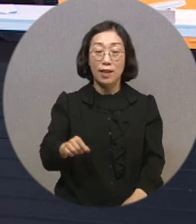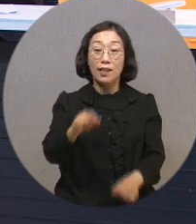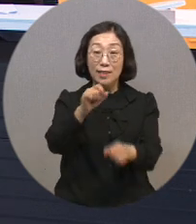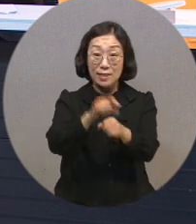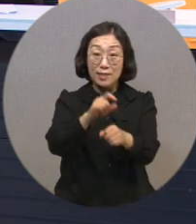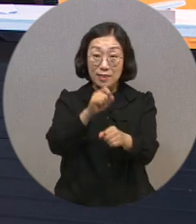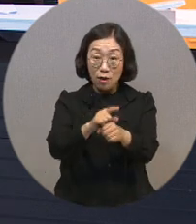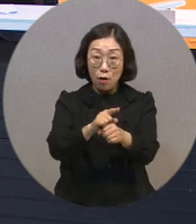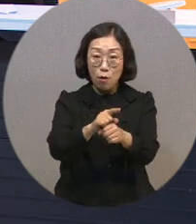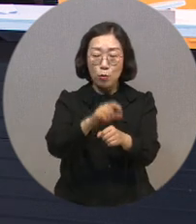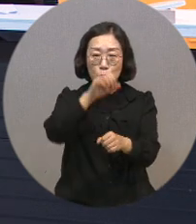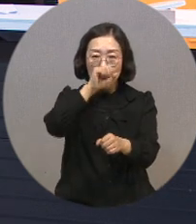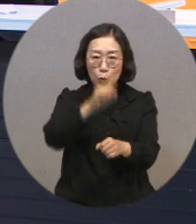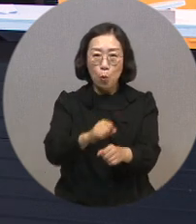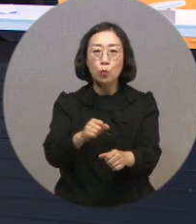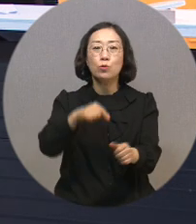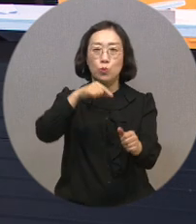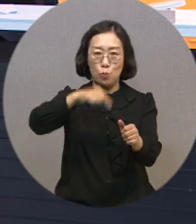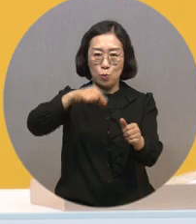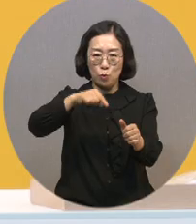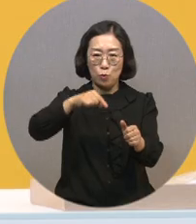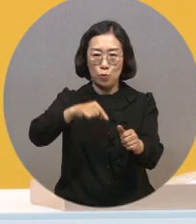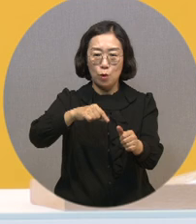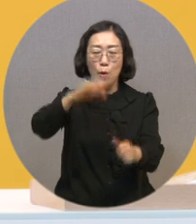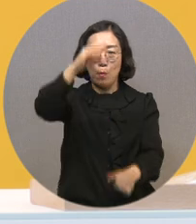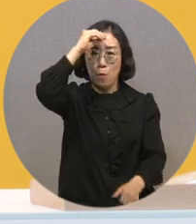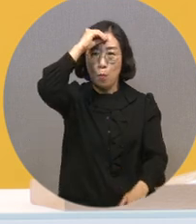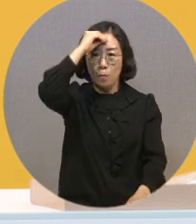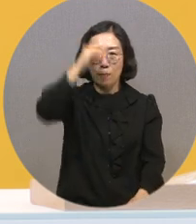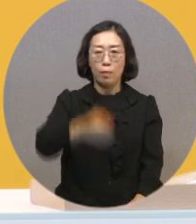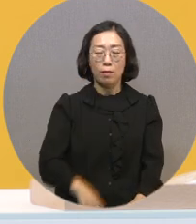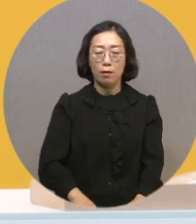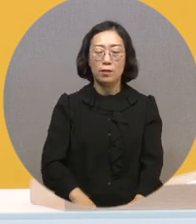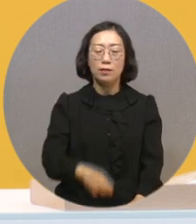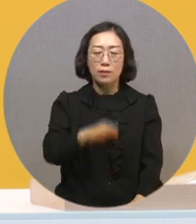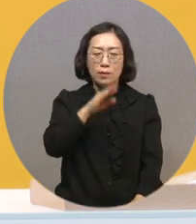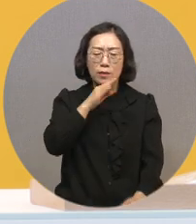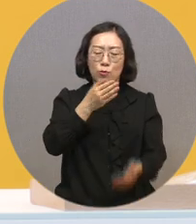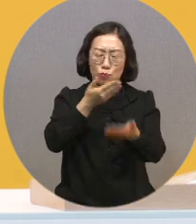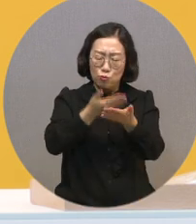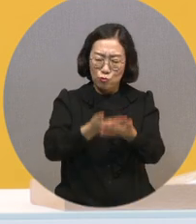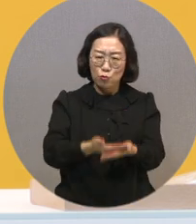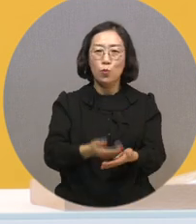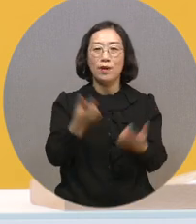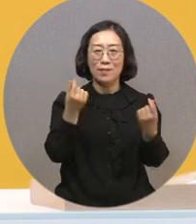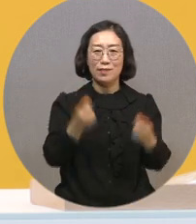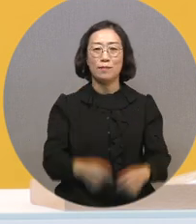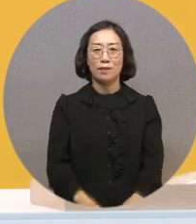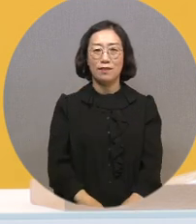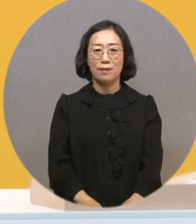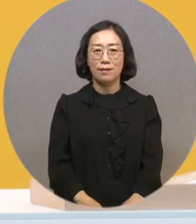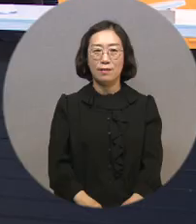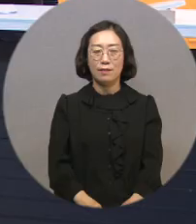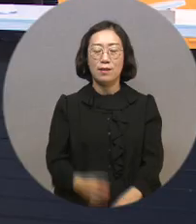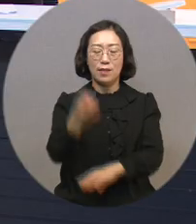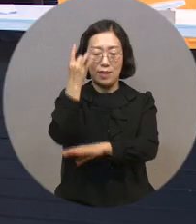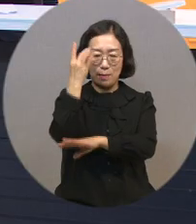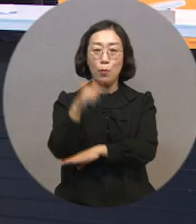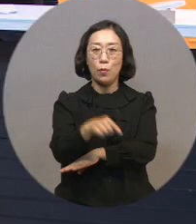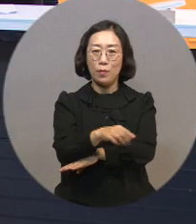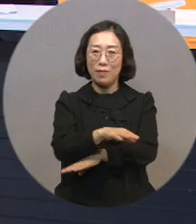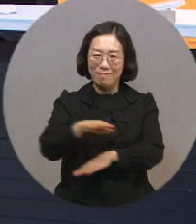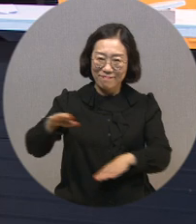나는 표상이라고 봅니다. 그런 의미에서 인성 교육은 아무리 강조해도 지나침이 없다. 네. 그게 기본이 돼야 돼요.